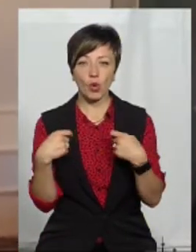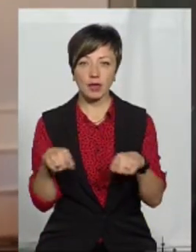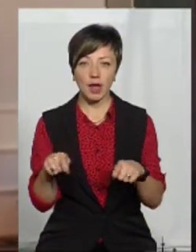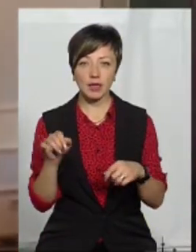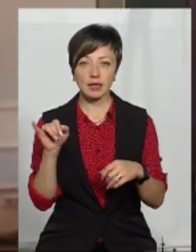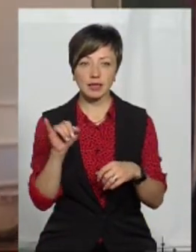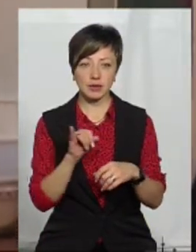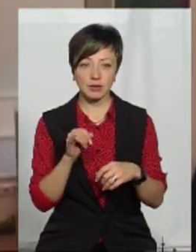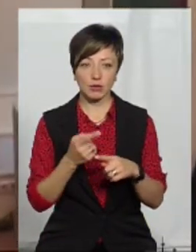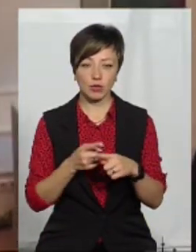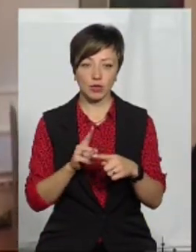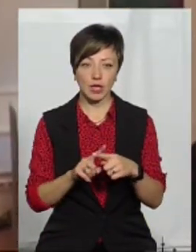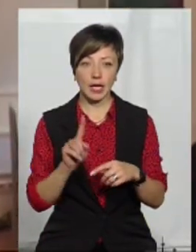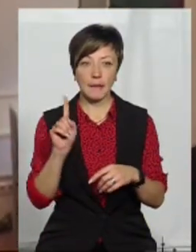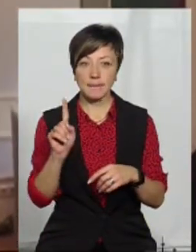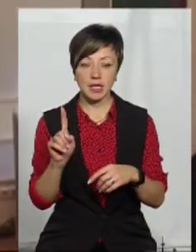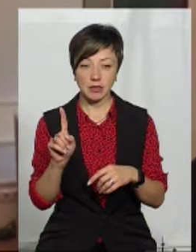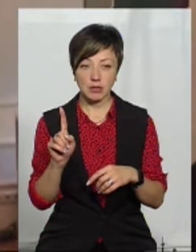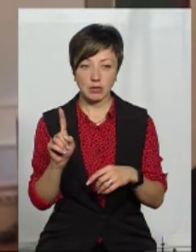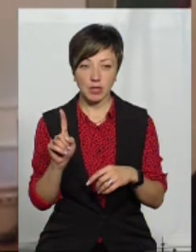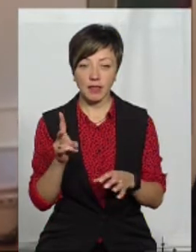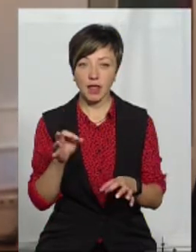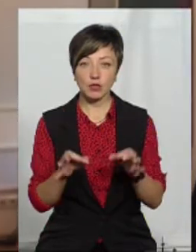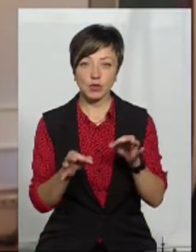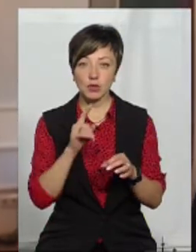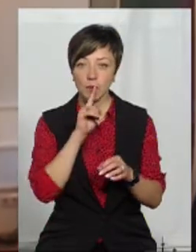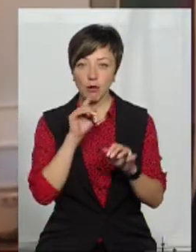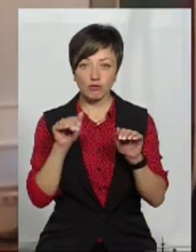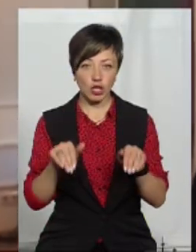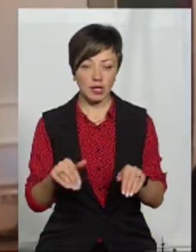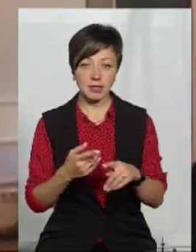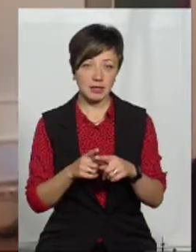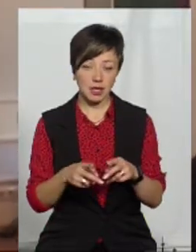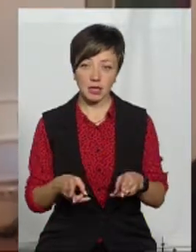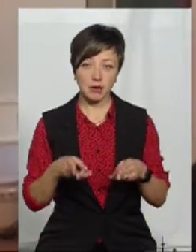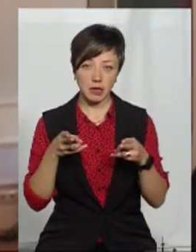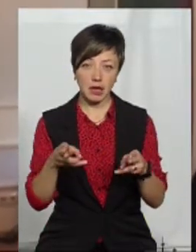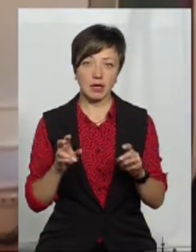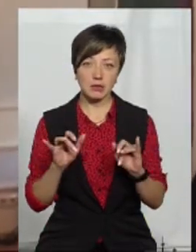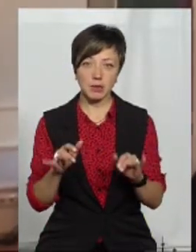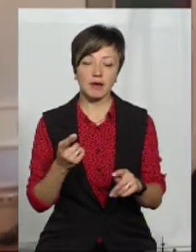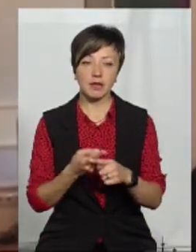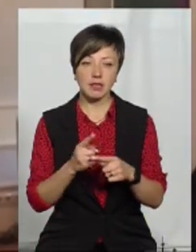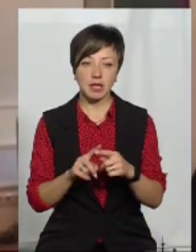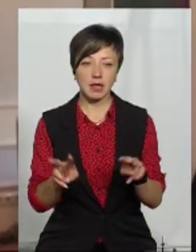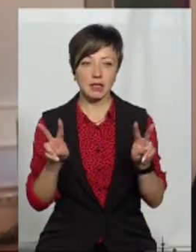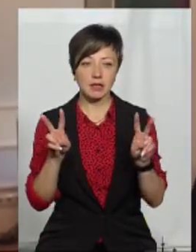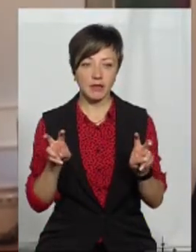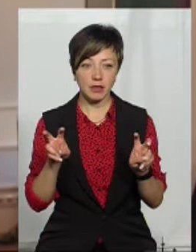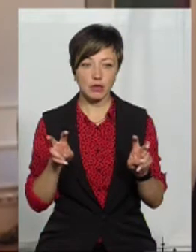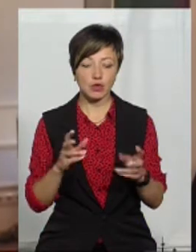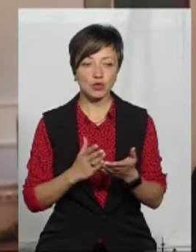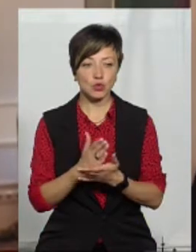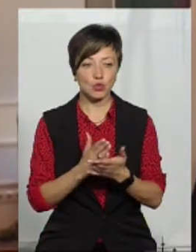і продавати? І між іншим на суді мовчати. Це, в принципі, кримінальна справа. Це називається